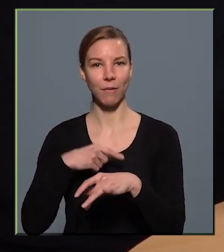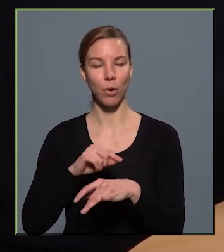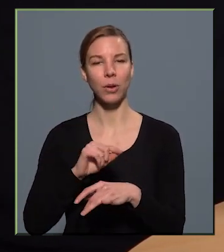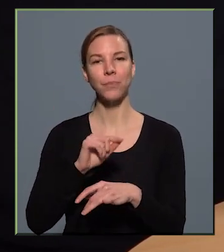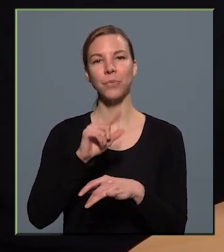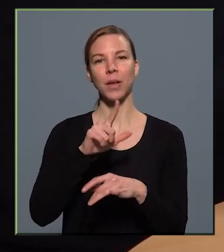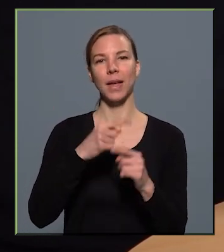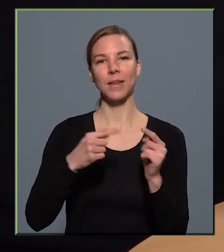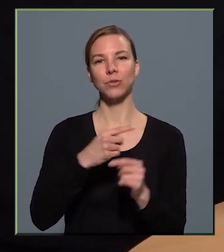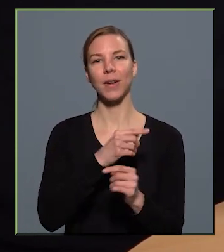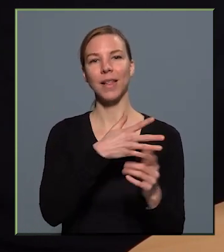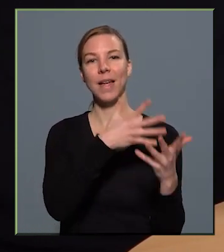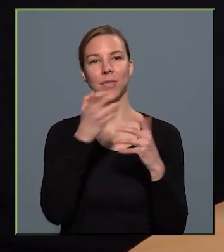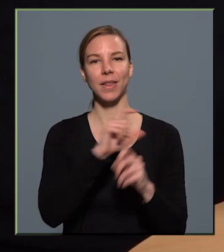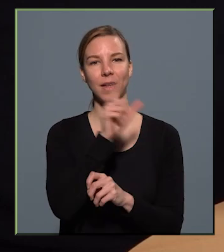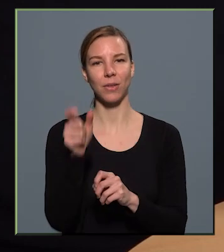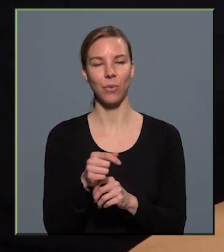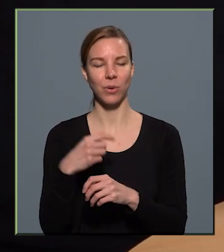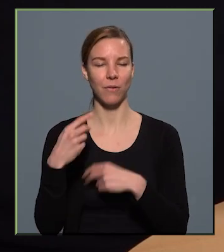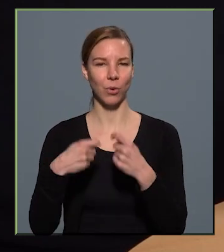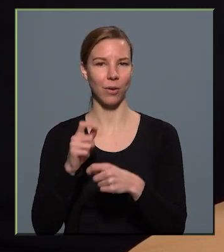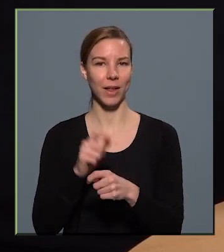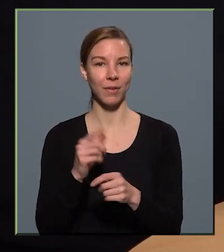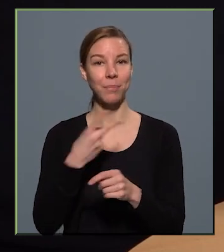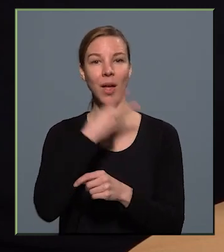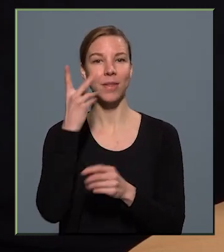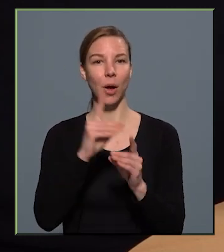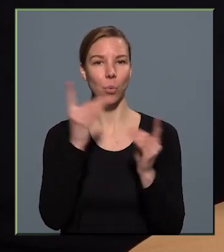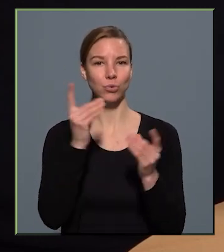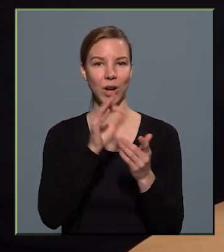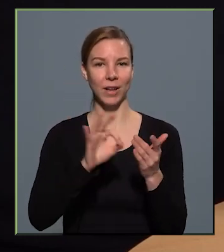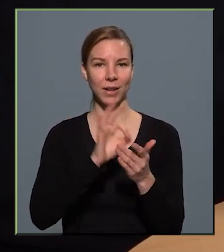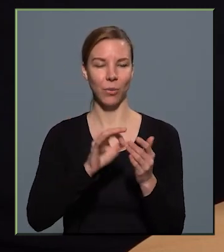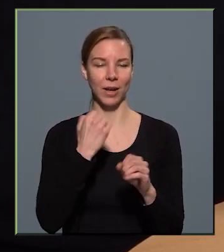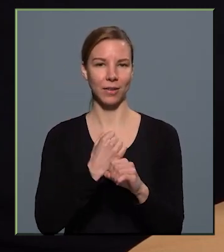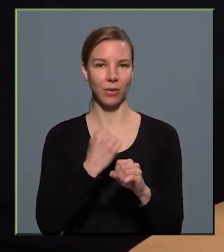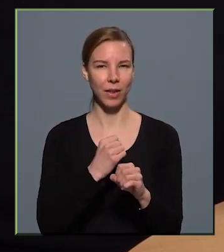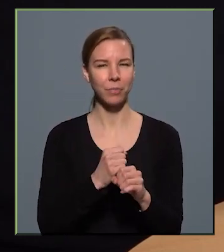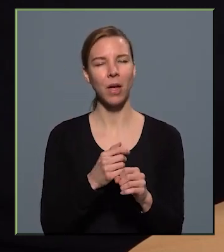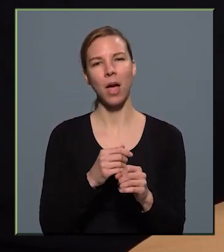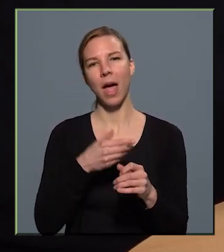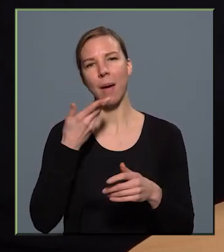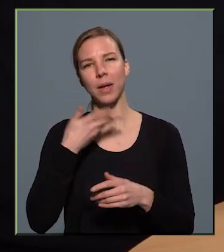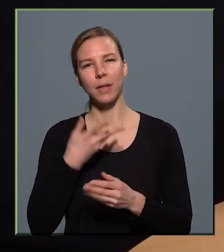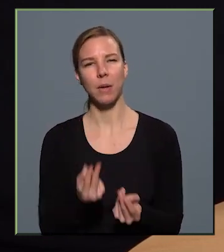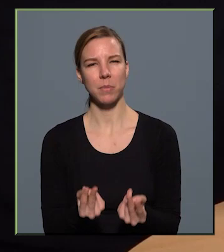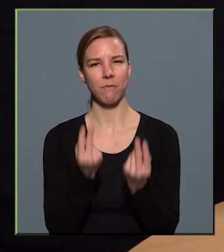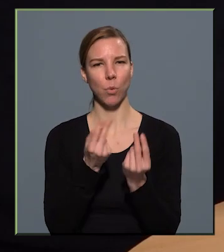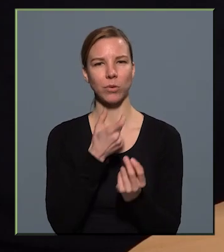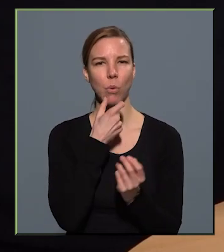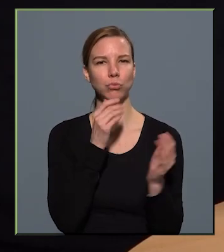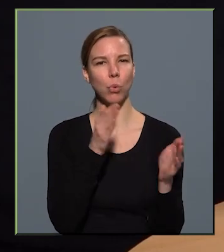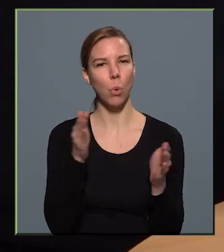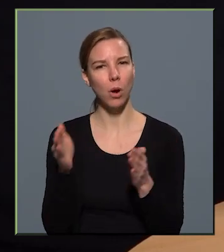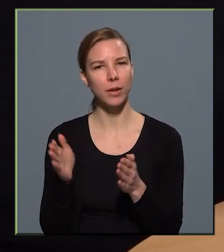ideig szakújságíróként követte a fejleményeket. Szó volt tehát jelentősebb mérföldkövekről és korszakokról, így